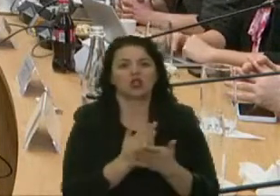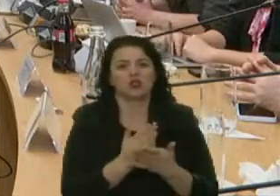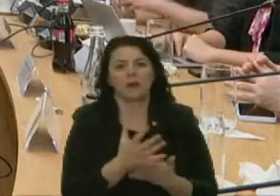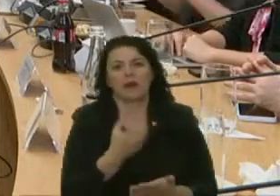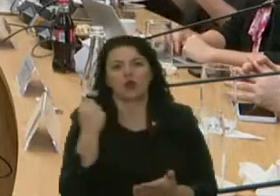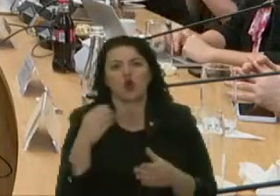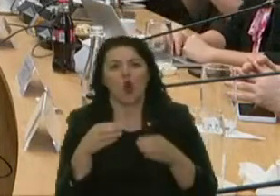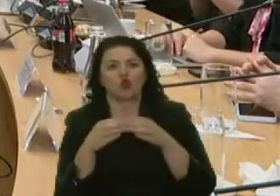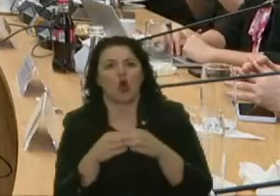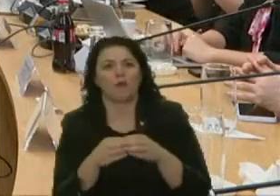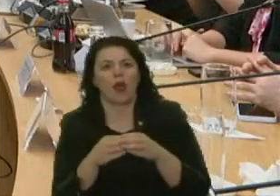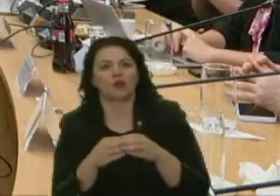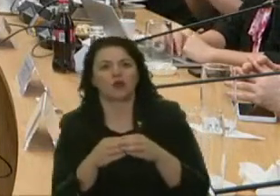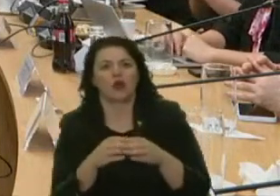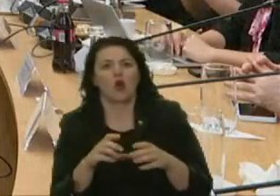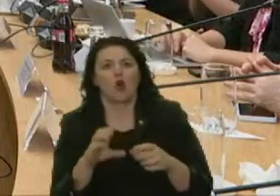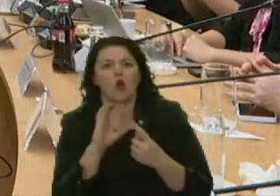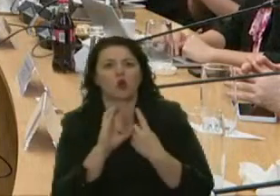domeniul